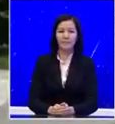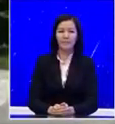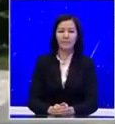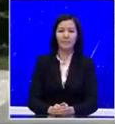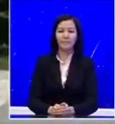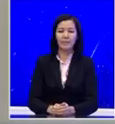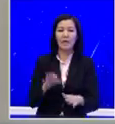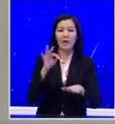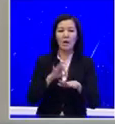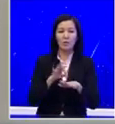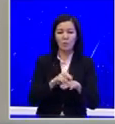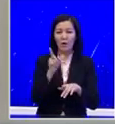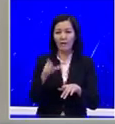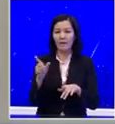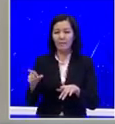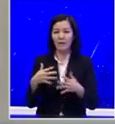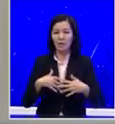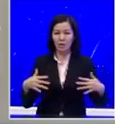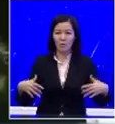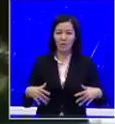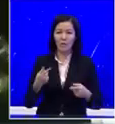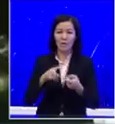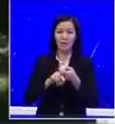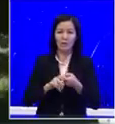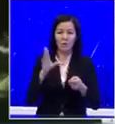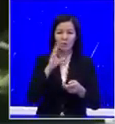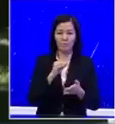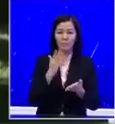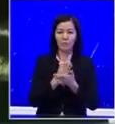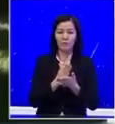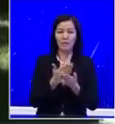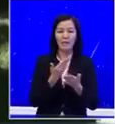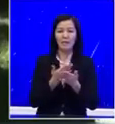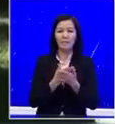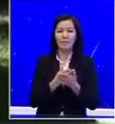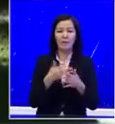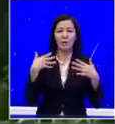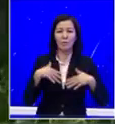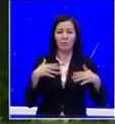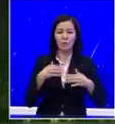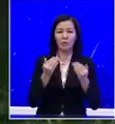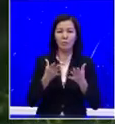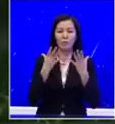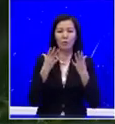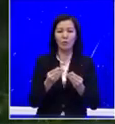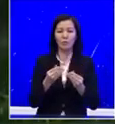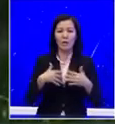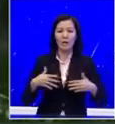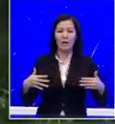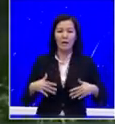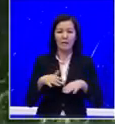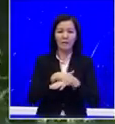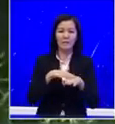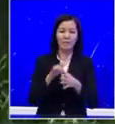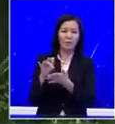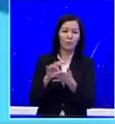Тәж вирусы тек адамдарға ғана емес, жануарларға да кері әсерін тигізіп жатыр. Мәселен, Грузияда бүгінге дейін жергілікті тұрғындар мен